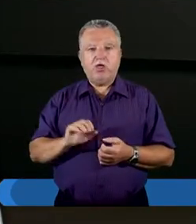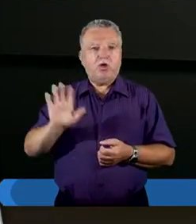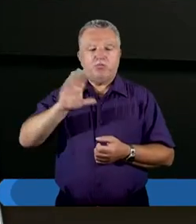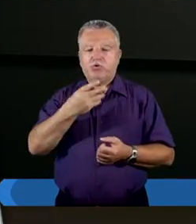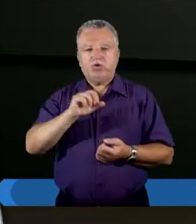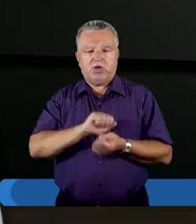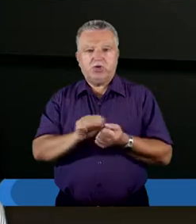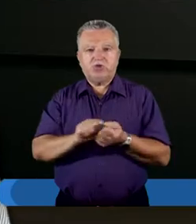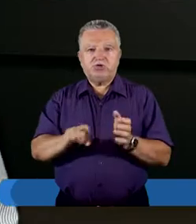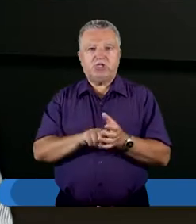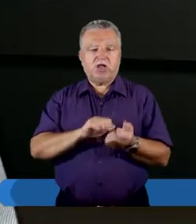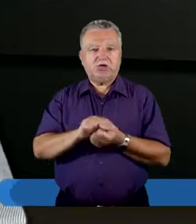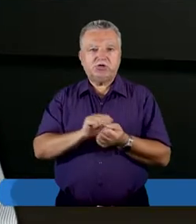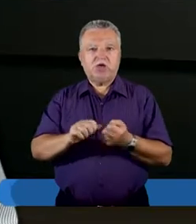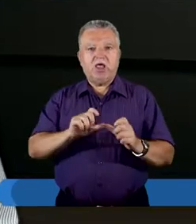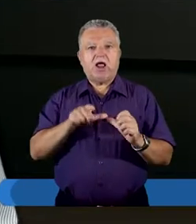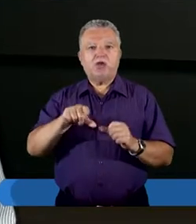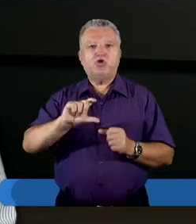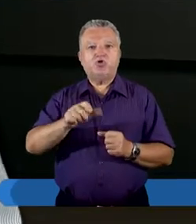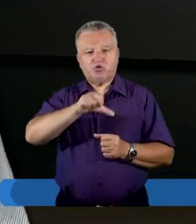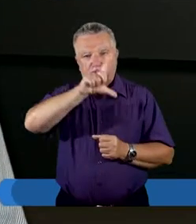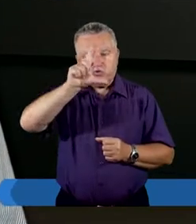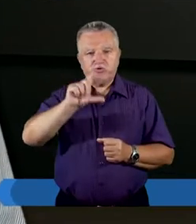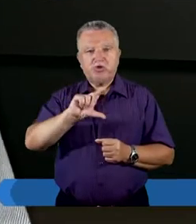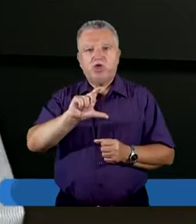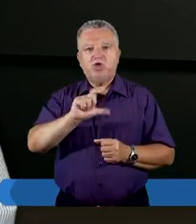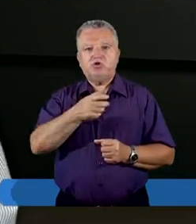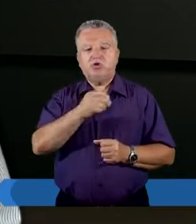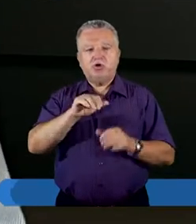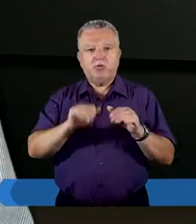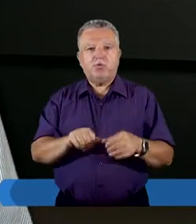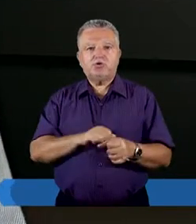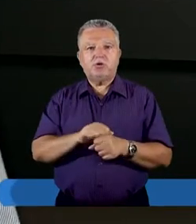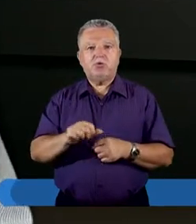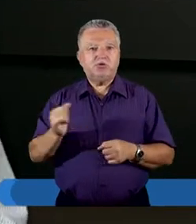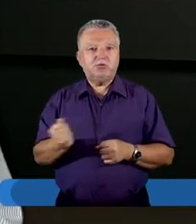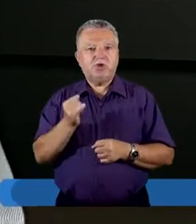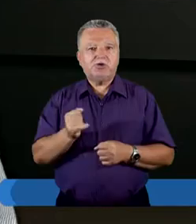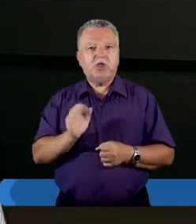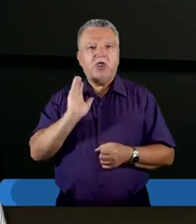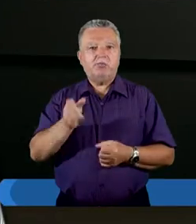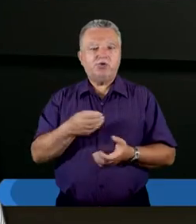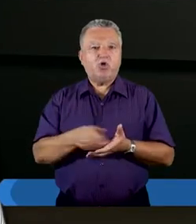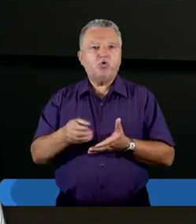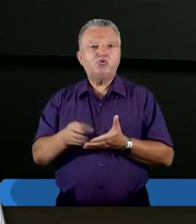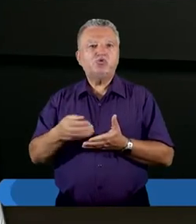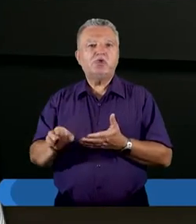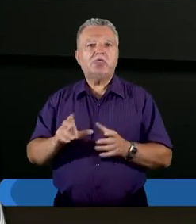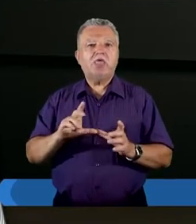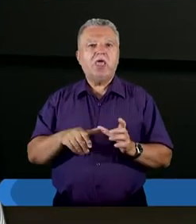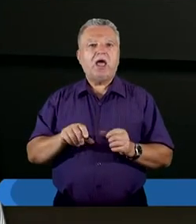niszczenia, ale rzeczywiście to, co ludzkie, to, co nie może być wiecznie, to zostanie usunięte, ale jego królestwo będzie trwało